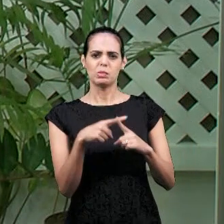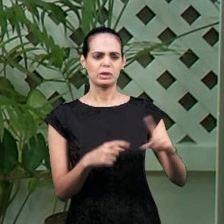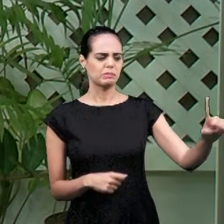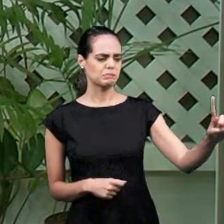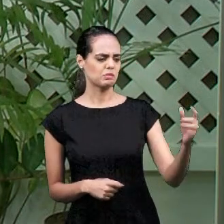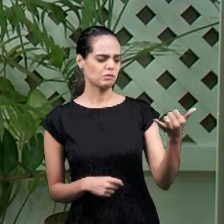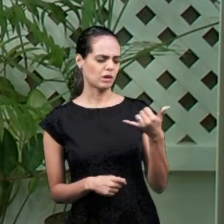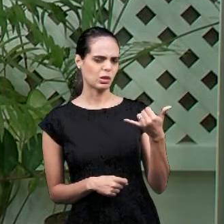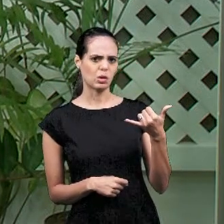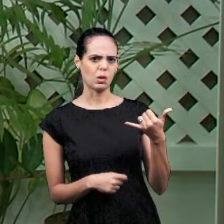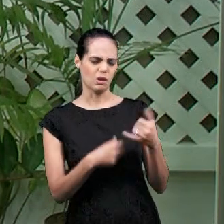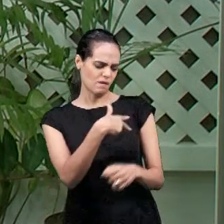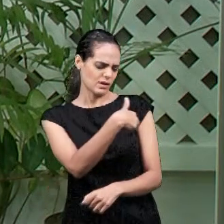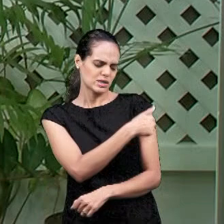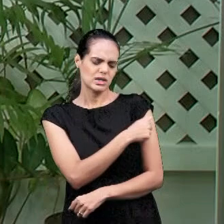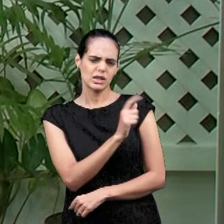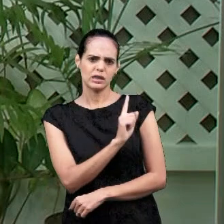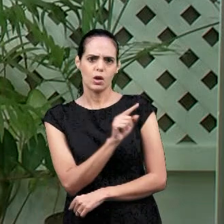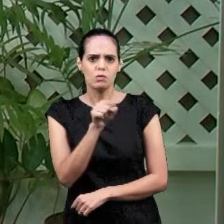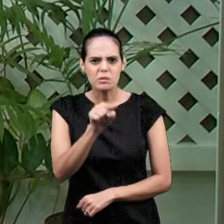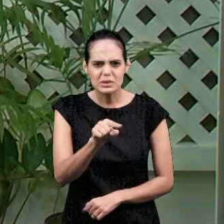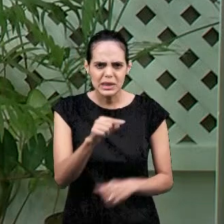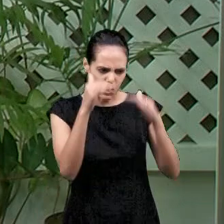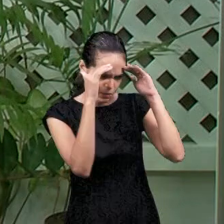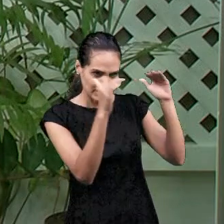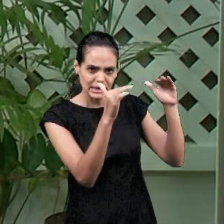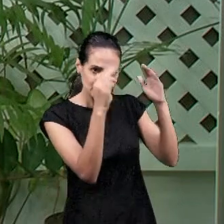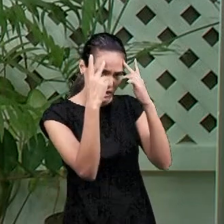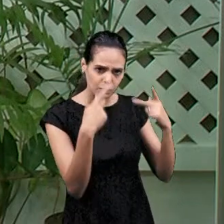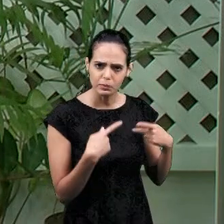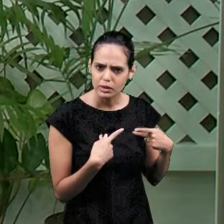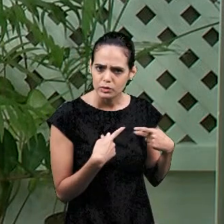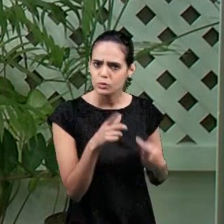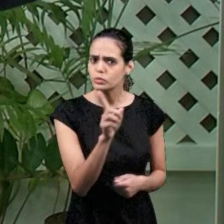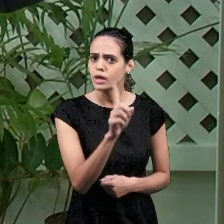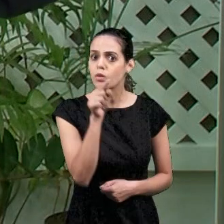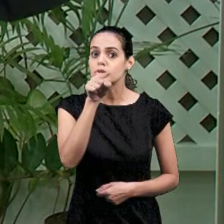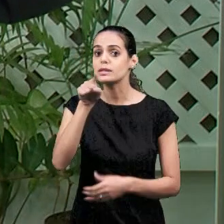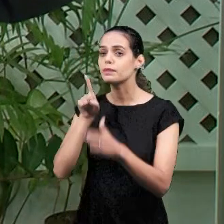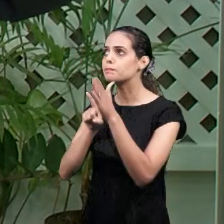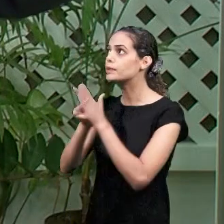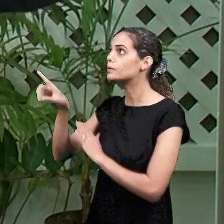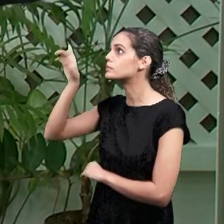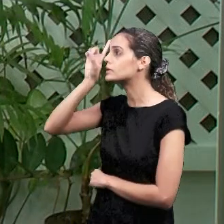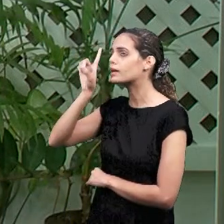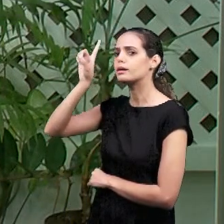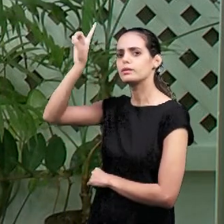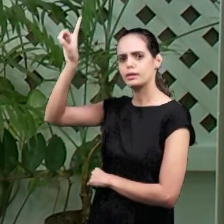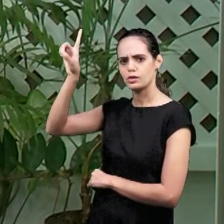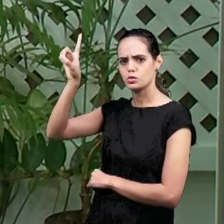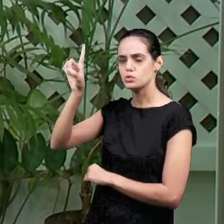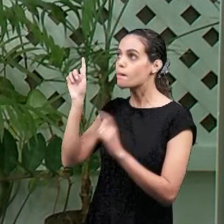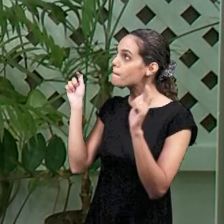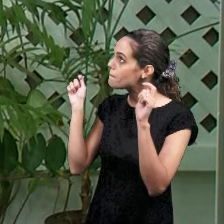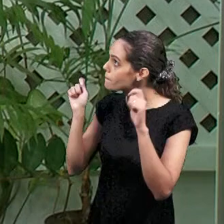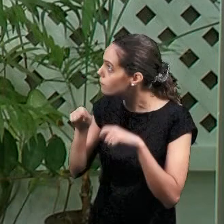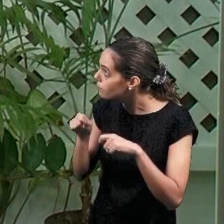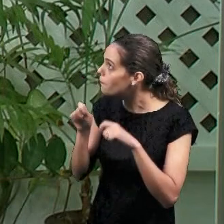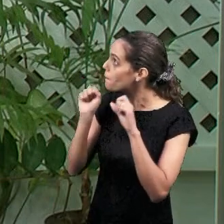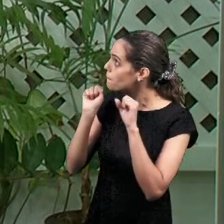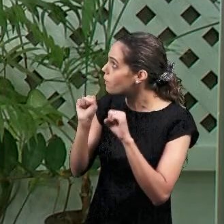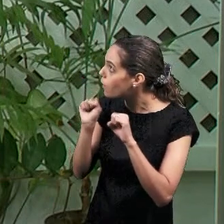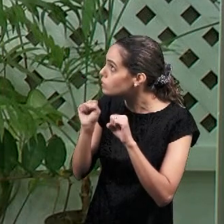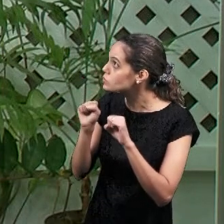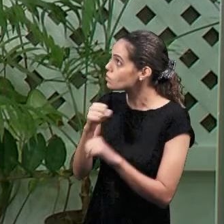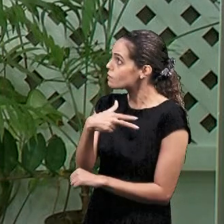le fait que quelqu'un vous dit que vous ne devez pas vous vacciner. Ne faites pas cela parce que les statistiques montrent dans tous les